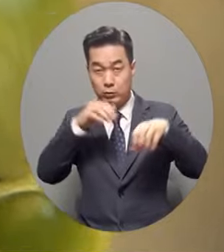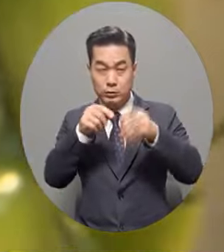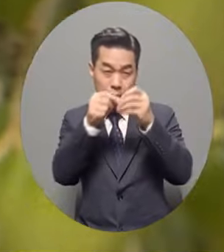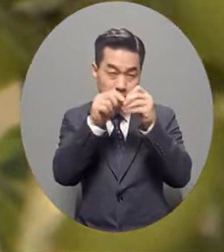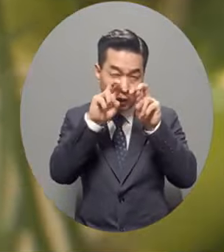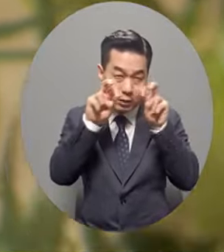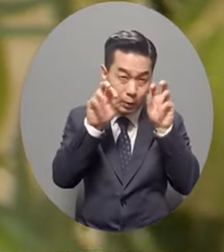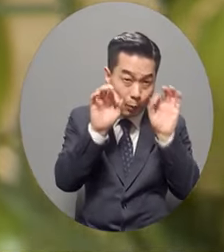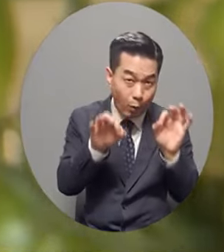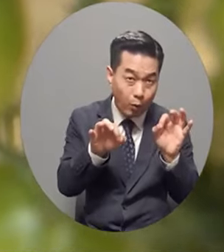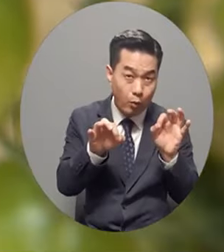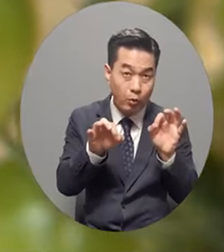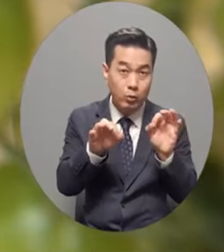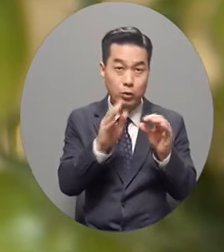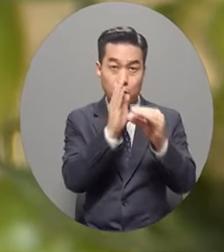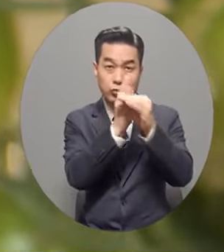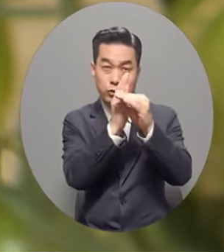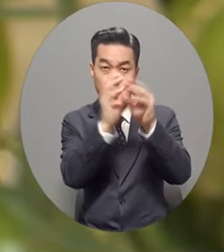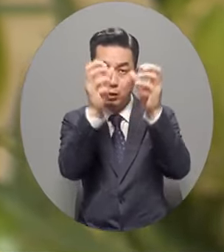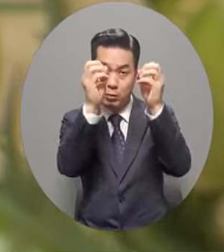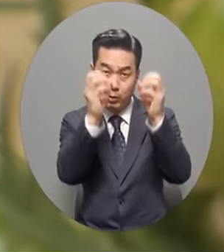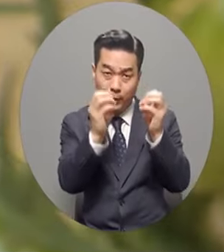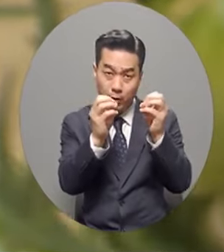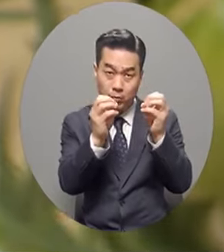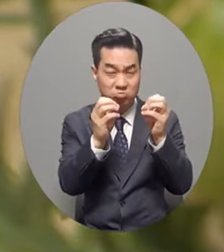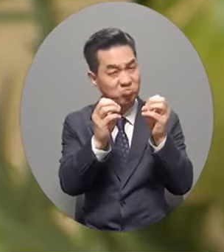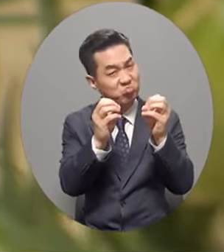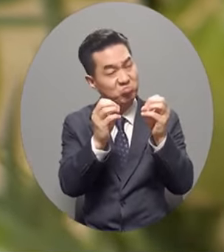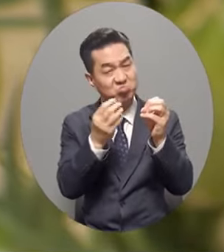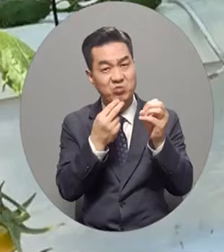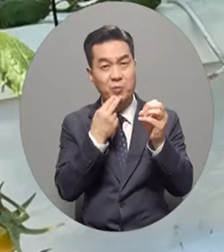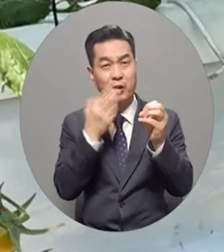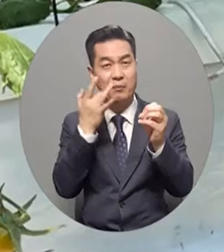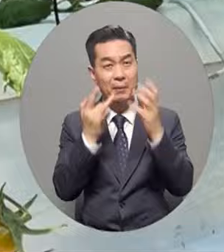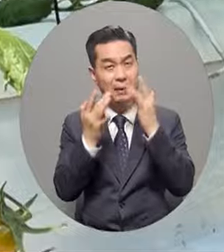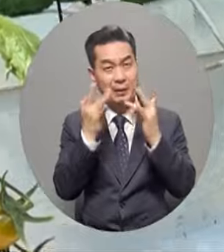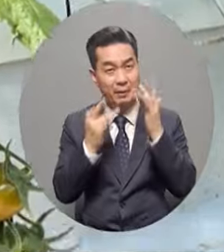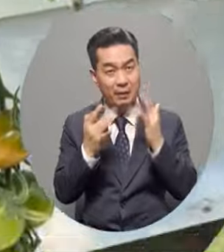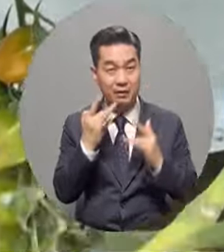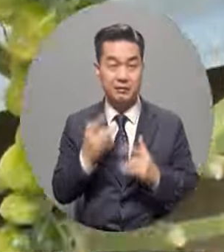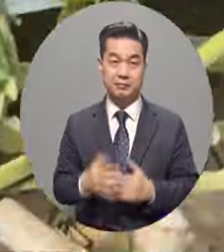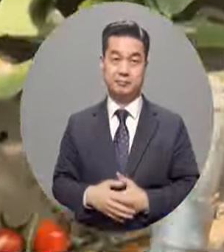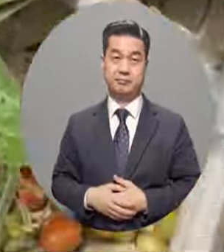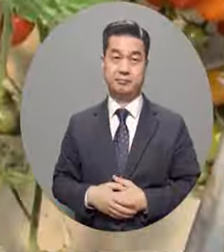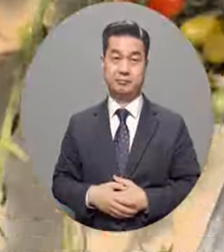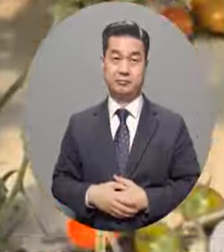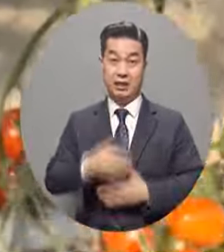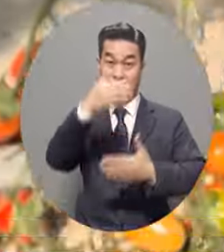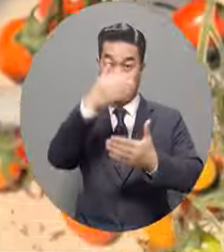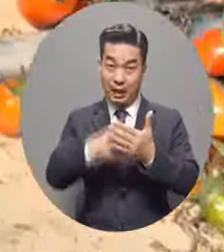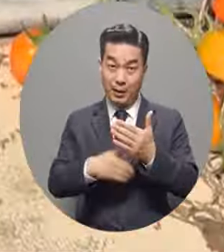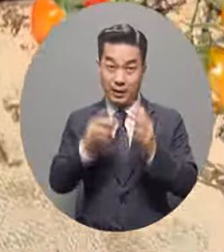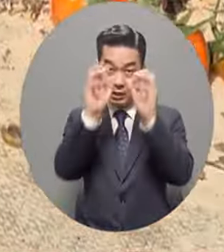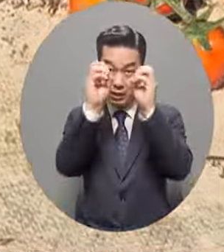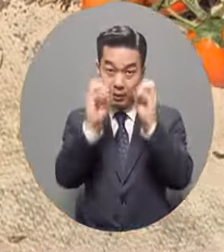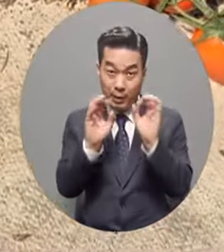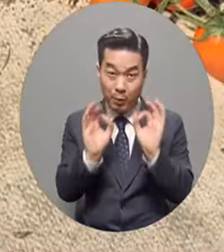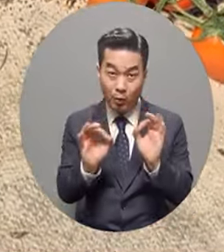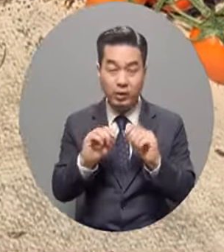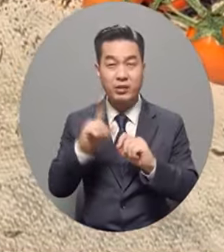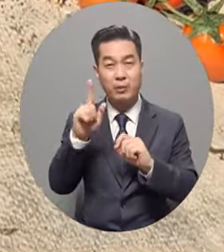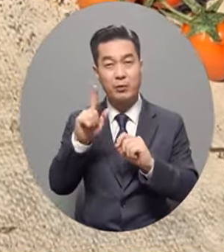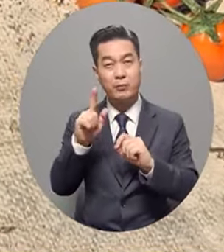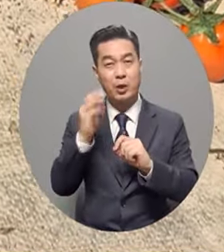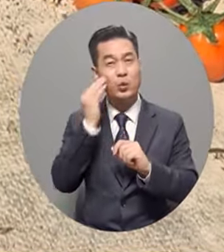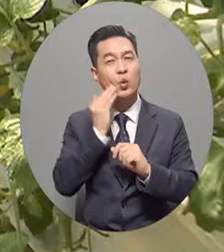보니 방울토마토 나무줄기에 열매가 듬성듬성 매달려 있습니다. 그나마 남아있는 열매들은 대부분